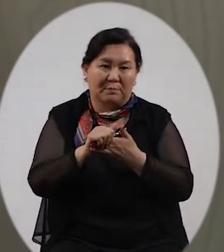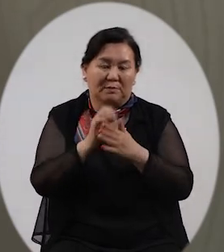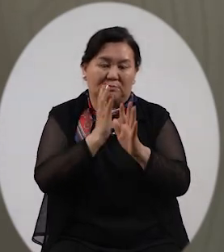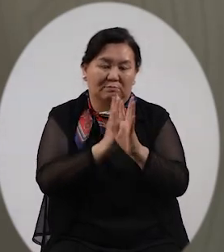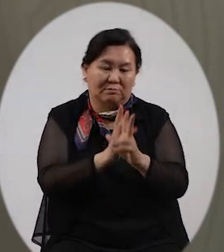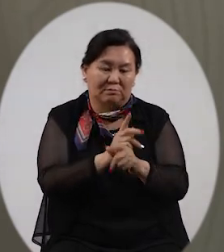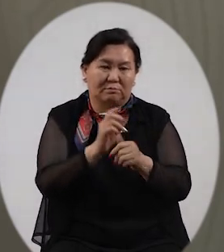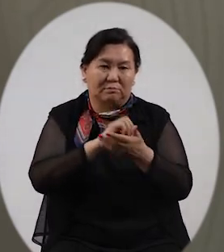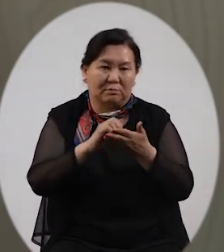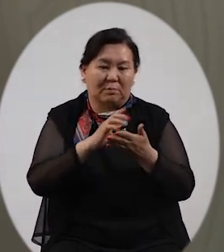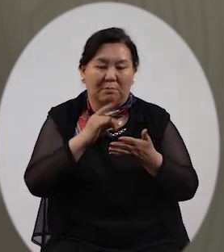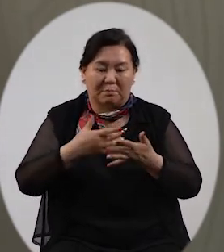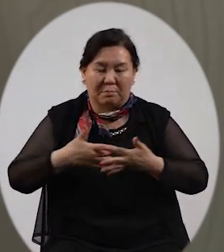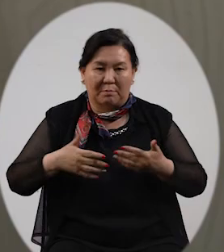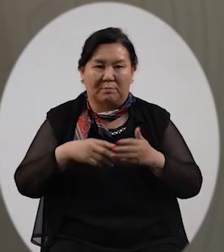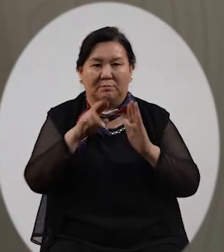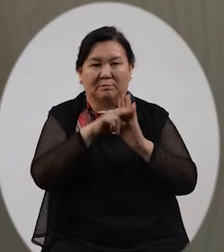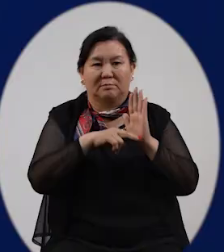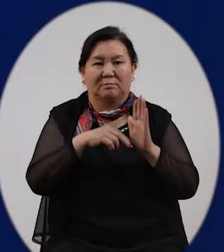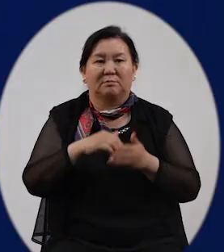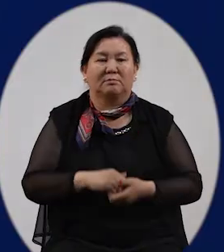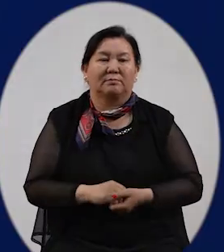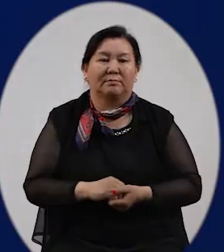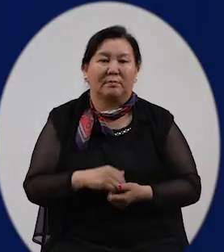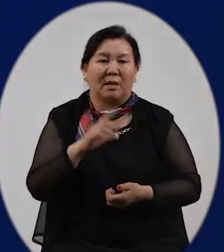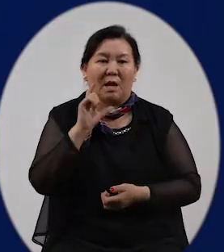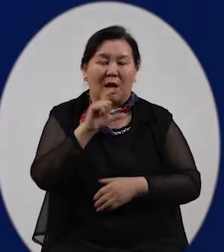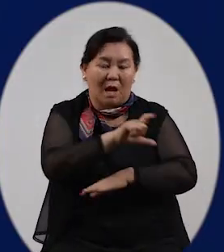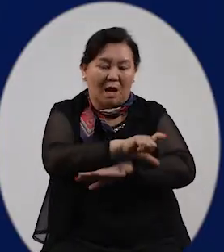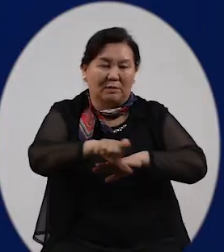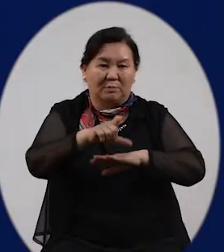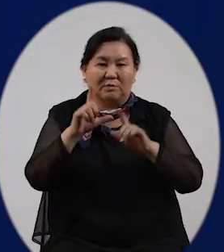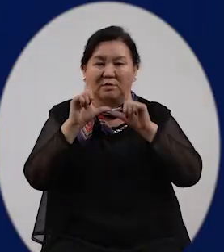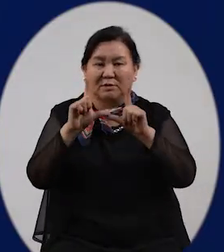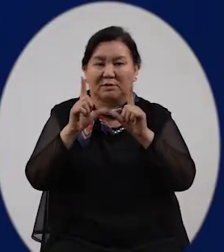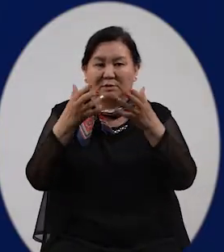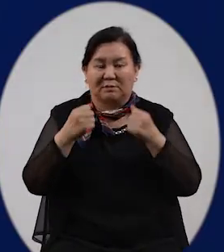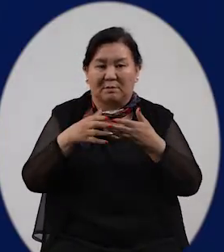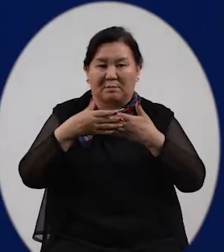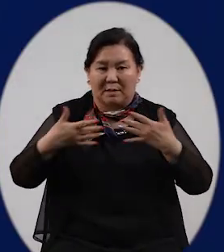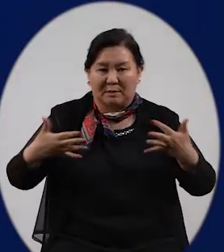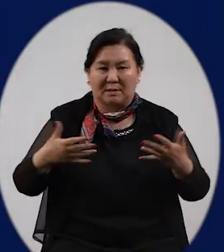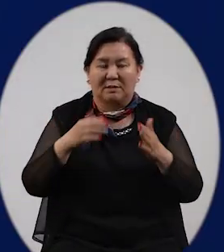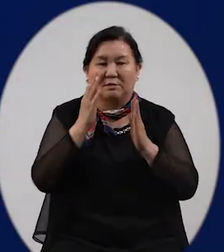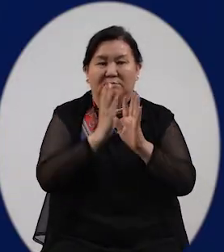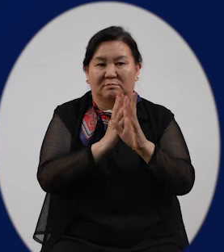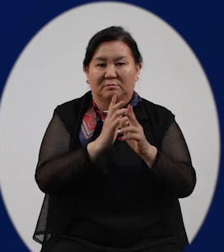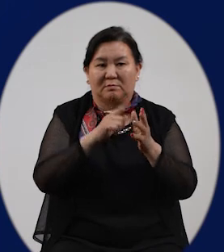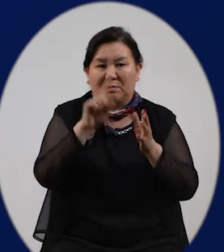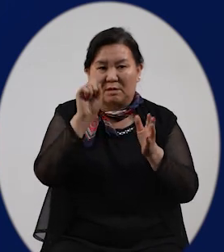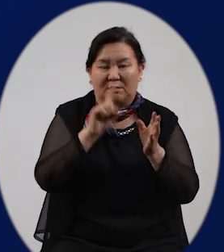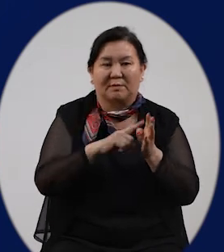жагсаалтыг бол дараах одоо слайднаас хэлүүлээ сонсъё. Экспортын гэрчилгээ авахд бүрдүүлэх материалын жагсаалт.